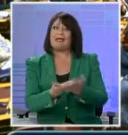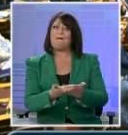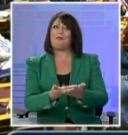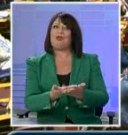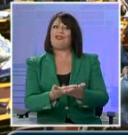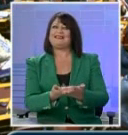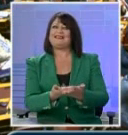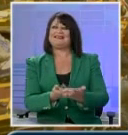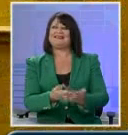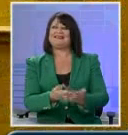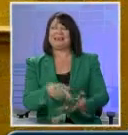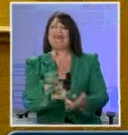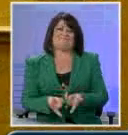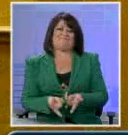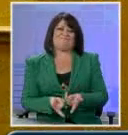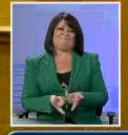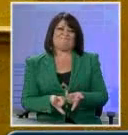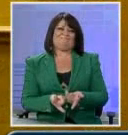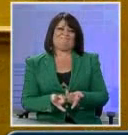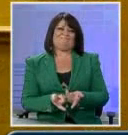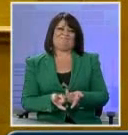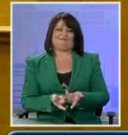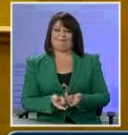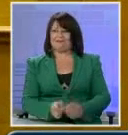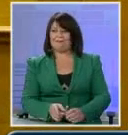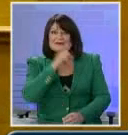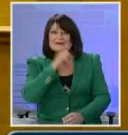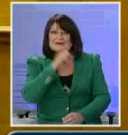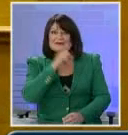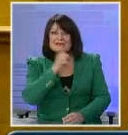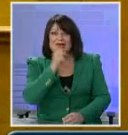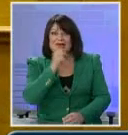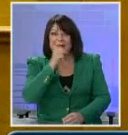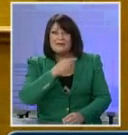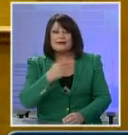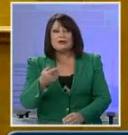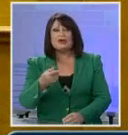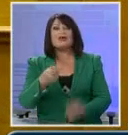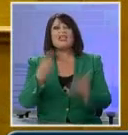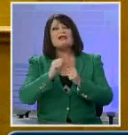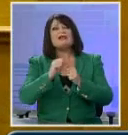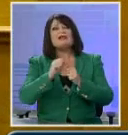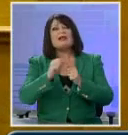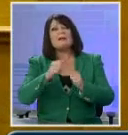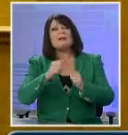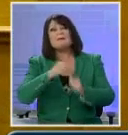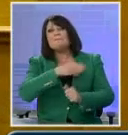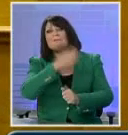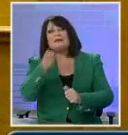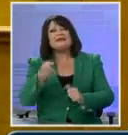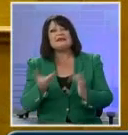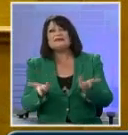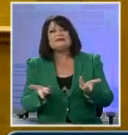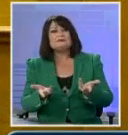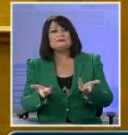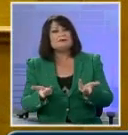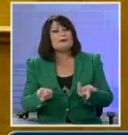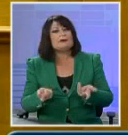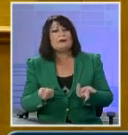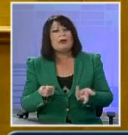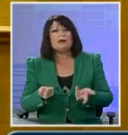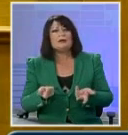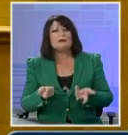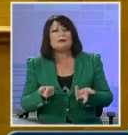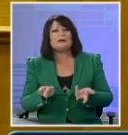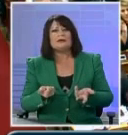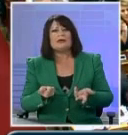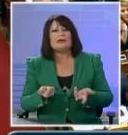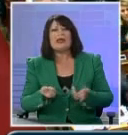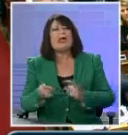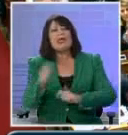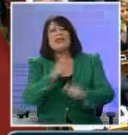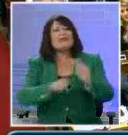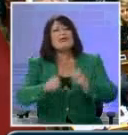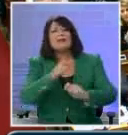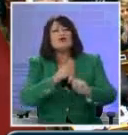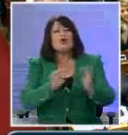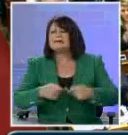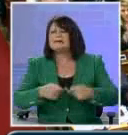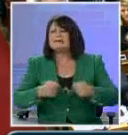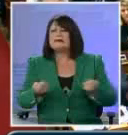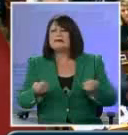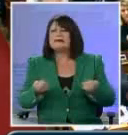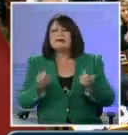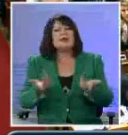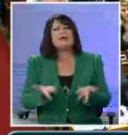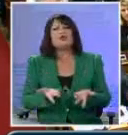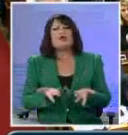και παρακαλώ ησυχία από κάτω. Γιατί δεν το φτιάξατε, κυρίες και κύριοι συνάδελφοι? 7 μήνες μας κυβερνάτε. Τι